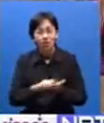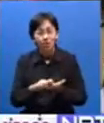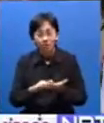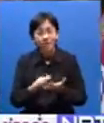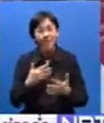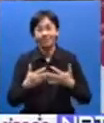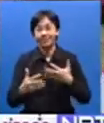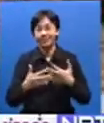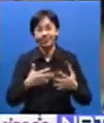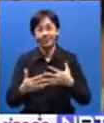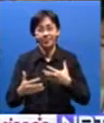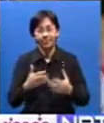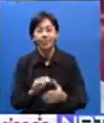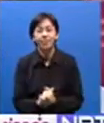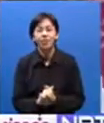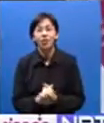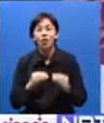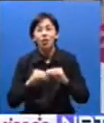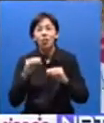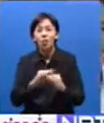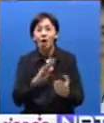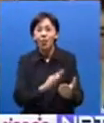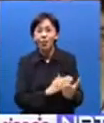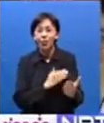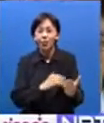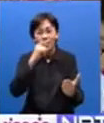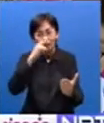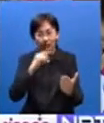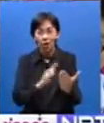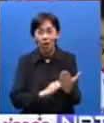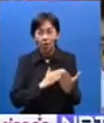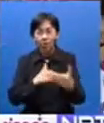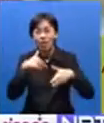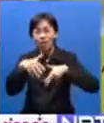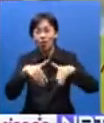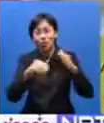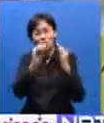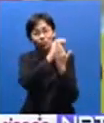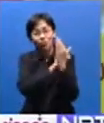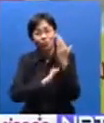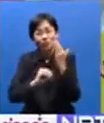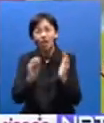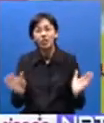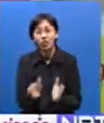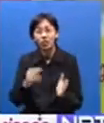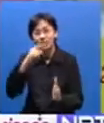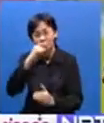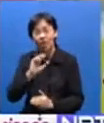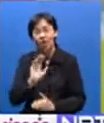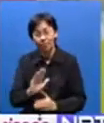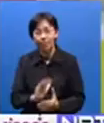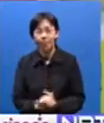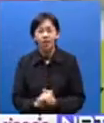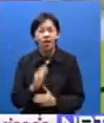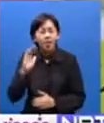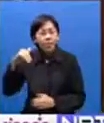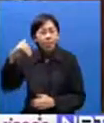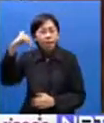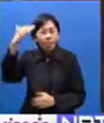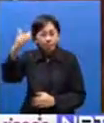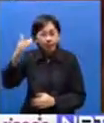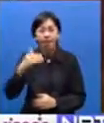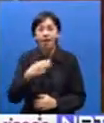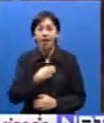และโครงการประกวดดนตรีไทยและดนตรีพื้นบ้านเพื่อความมั่นคงแห่งชาติส่วนระยะยาวมีแผนงานในการเสริมสร้าง